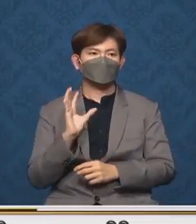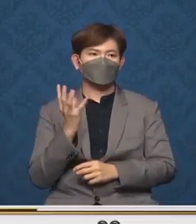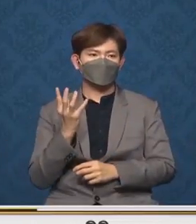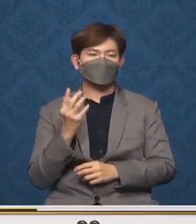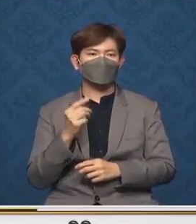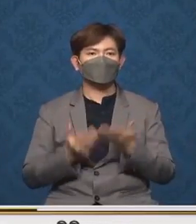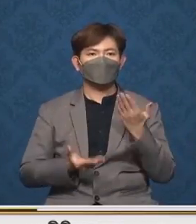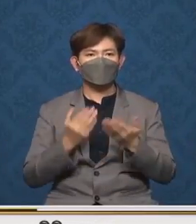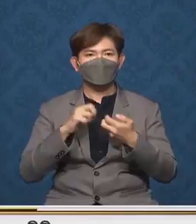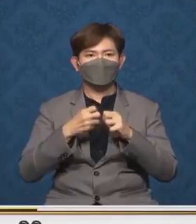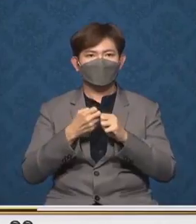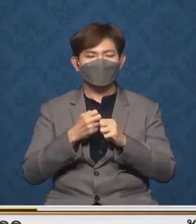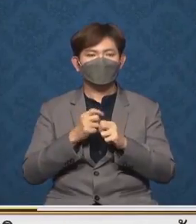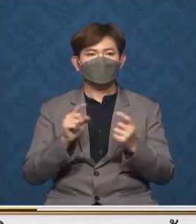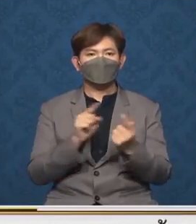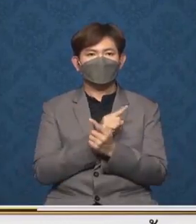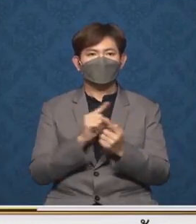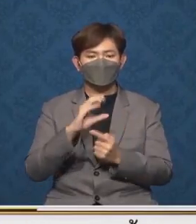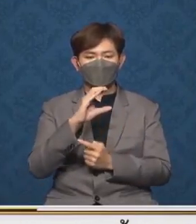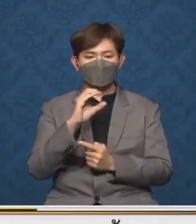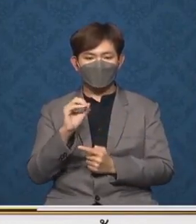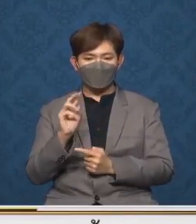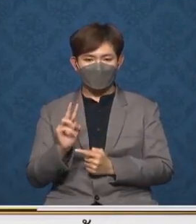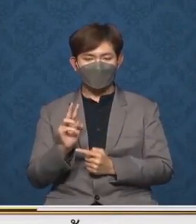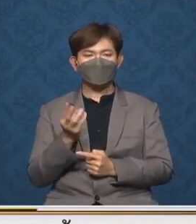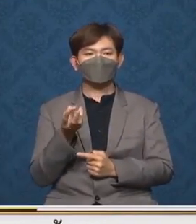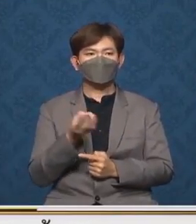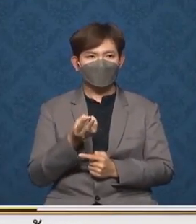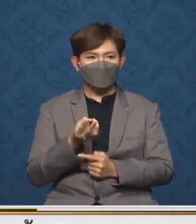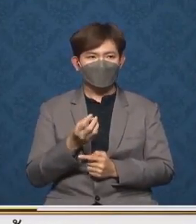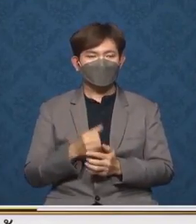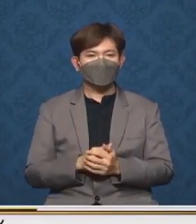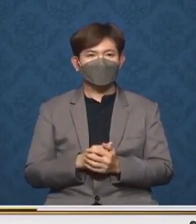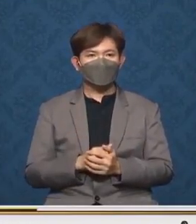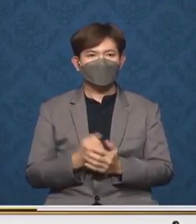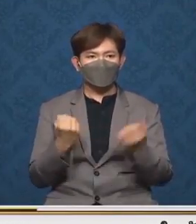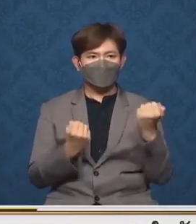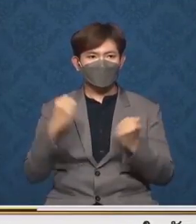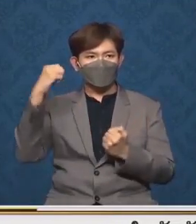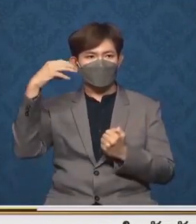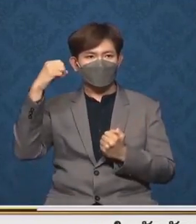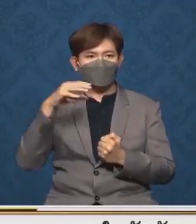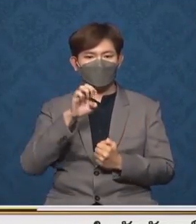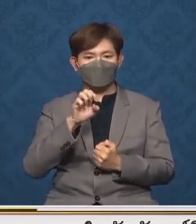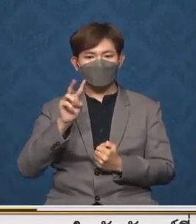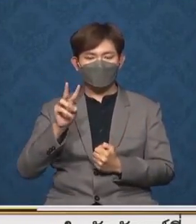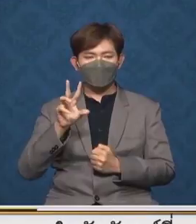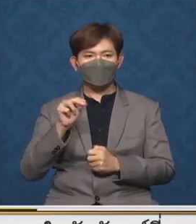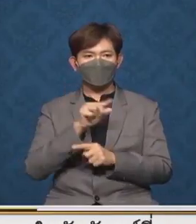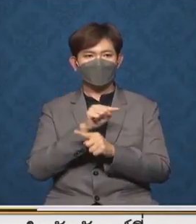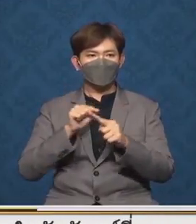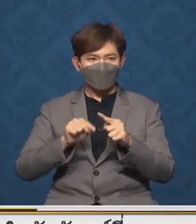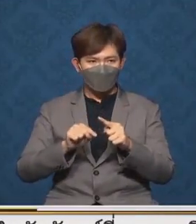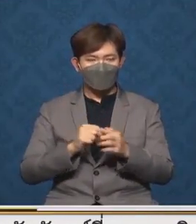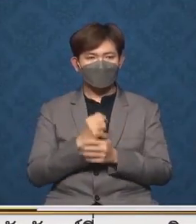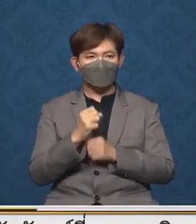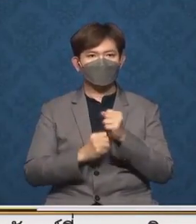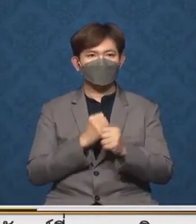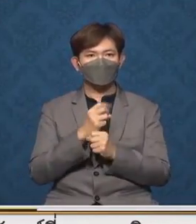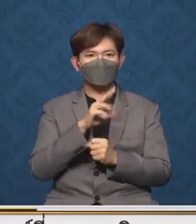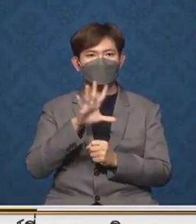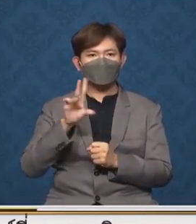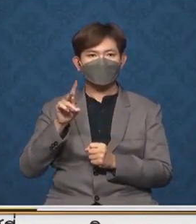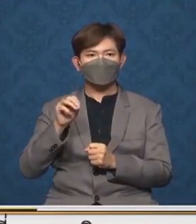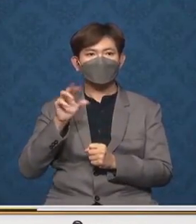การเข้าสู่สังคมคาร์บอนต่ำมีลดพลังงานไฟฟ้า EV 30% ในปี2573